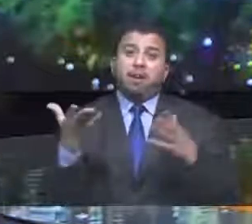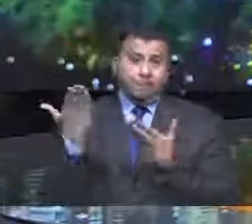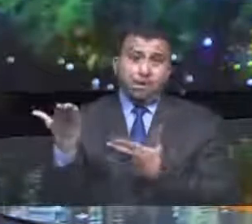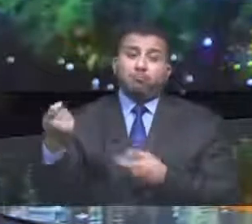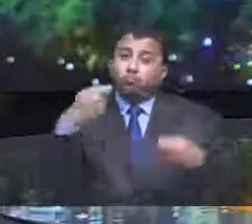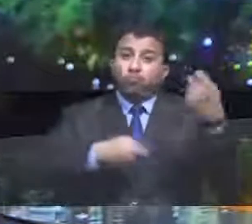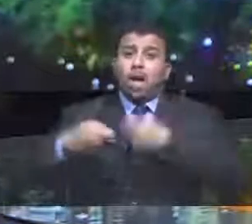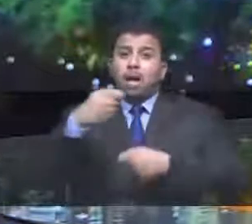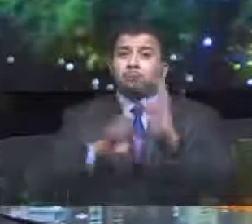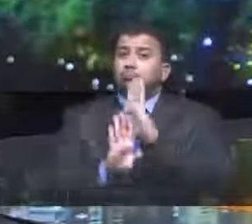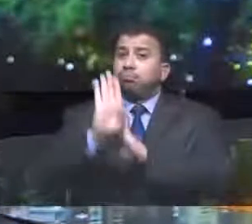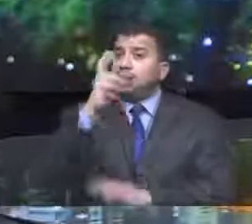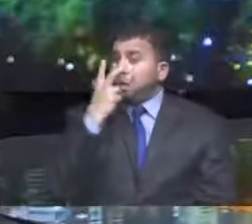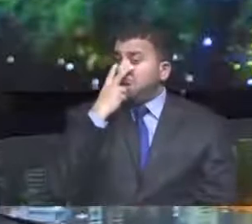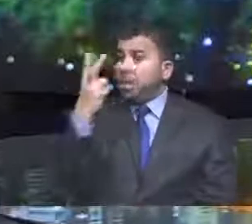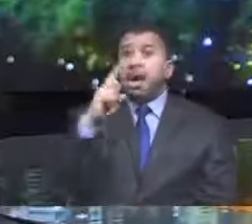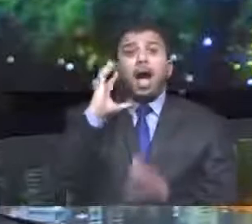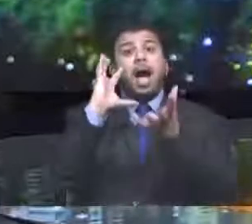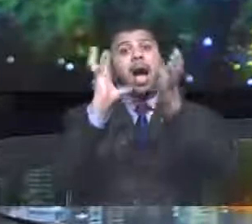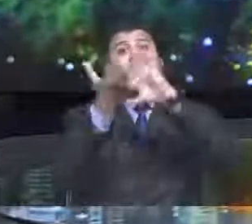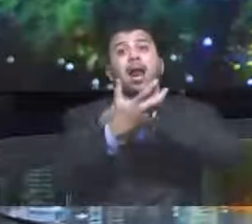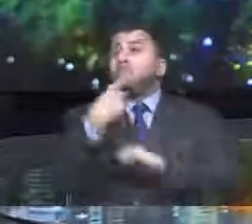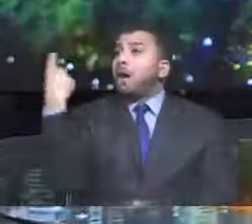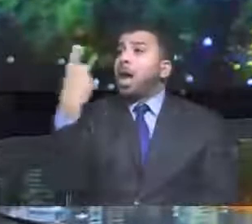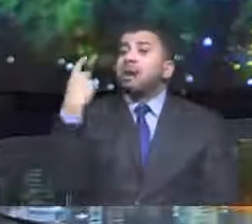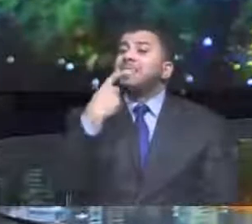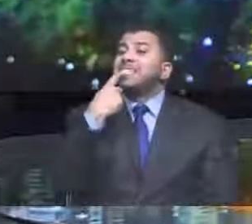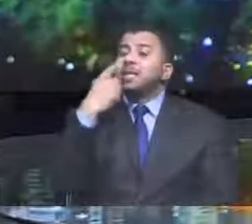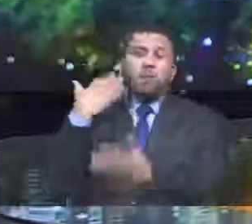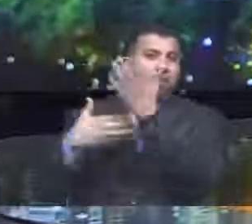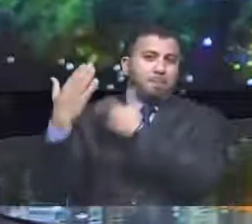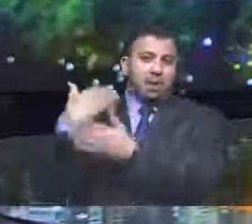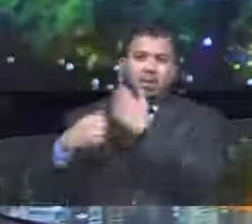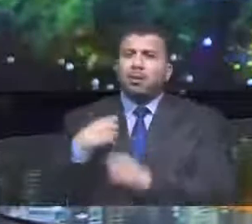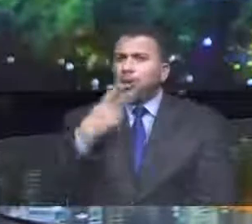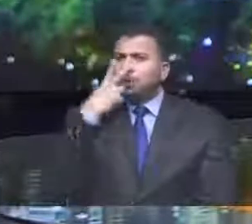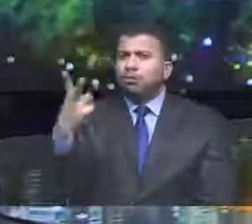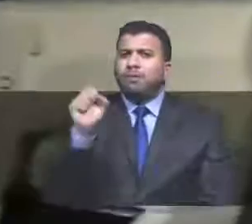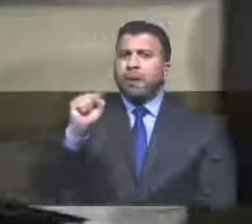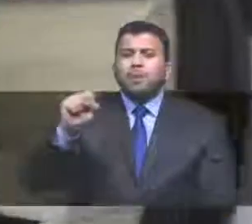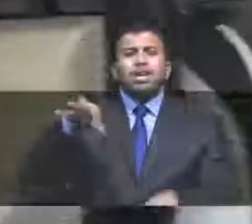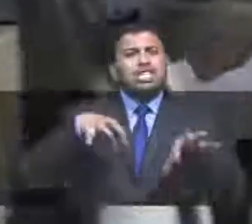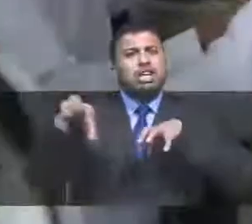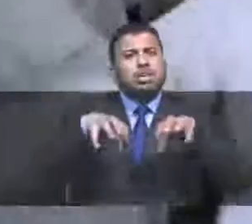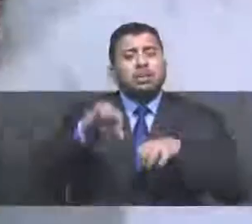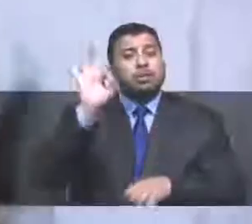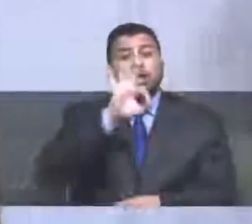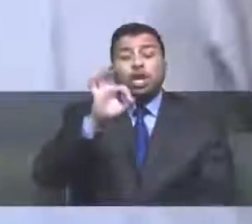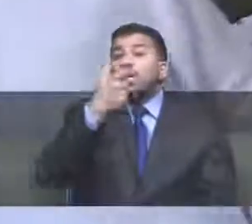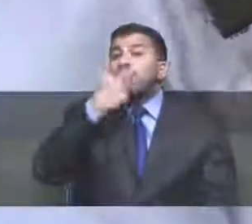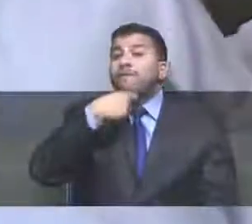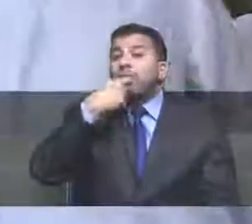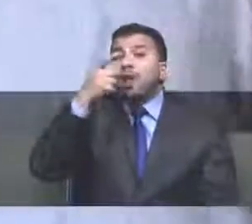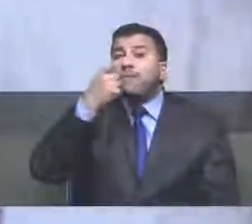التي ساهمت في أن يكون محط أنظار العالم خلال السنوات الماضية، لافتا إلى أن الموقع الاستراتيجي لإمارة